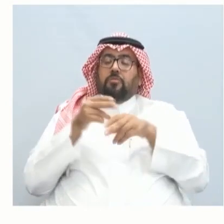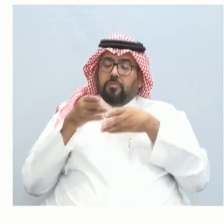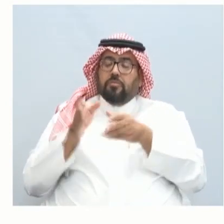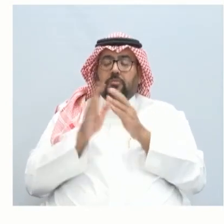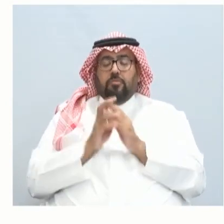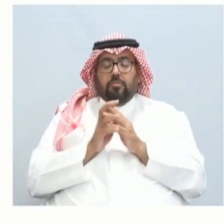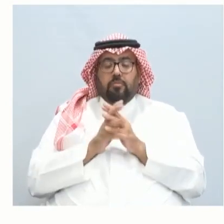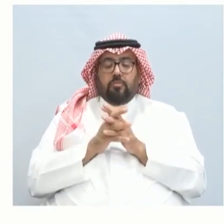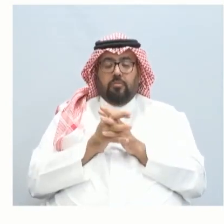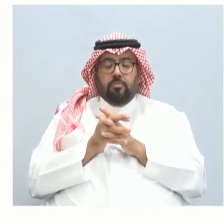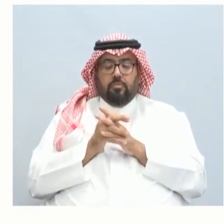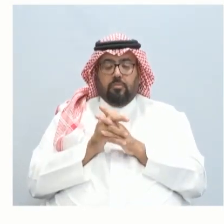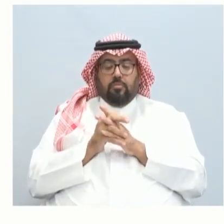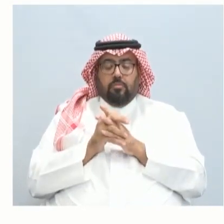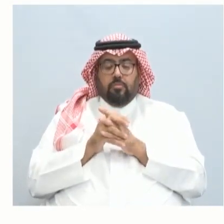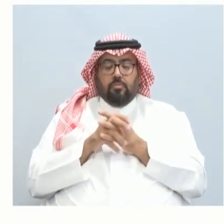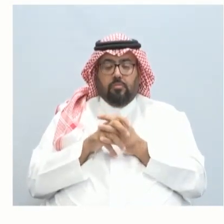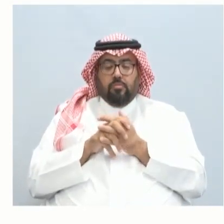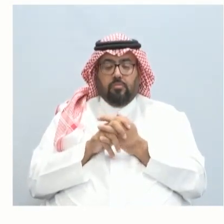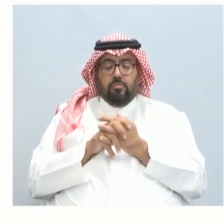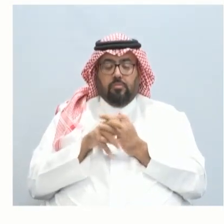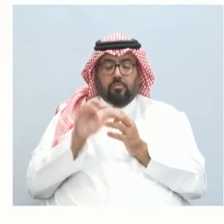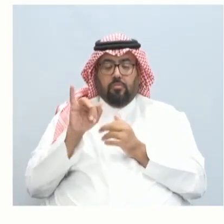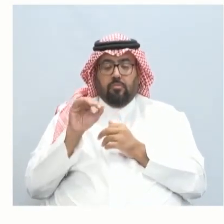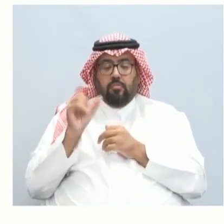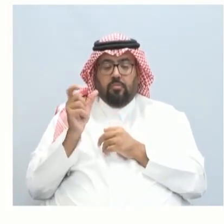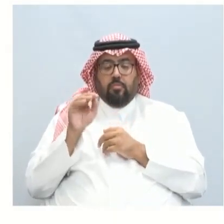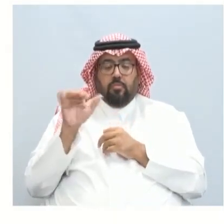ابنائه وبنات الطلاب من حيث الاولويات